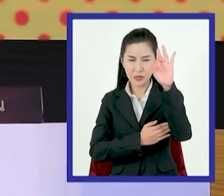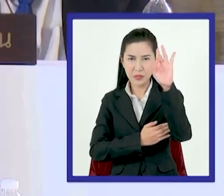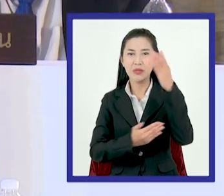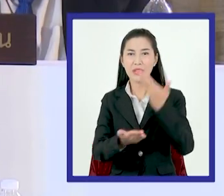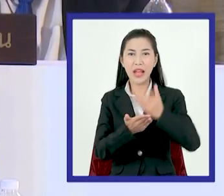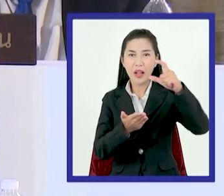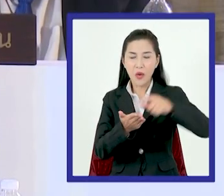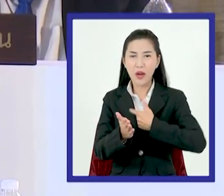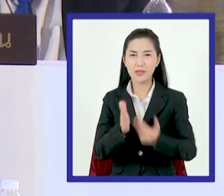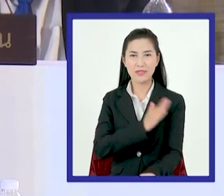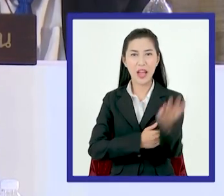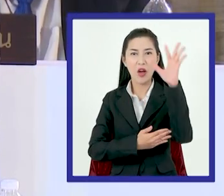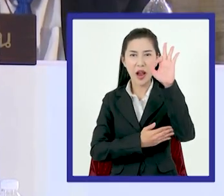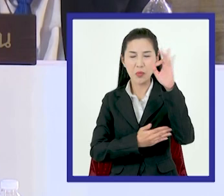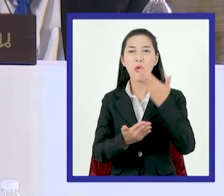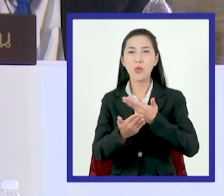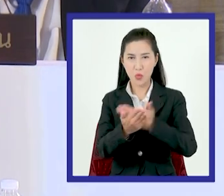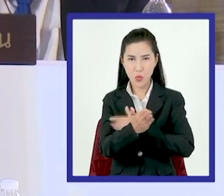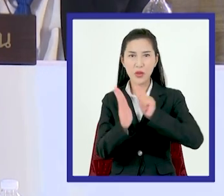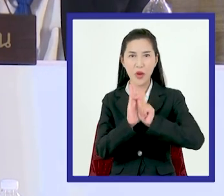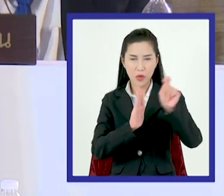า9โมงหวยออกเลยครับ